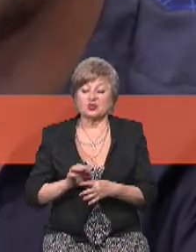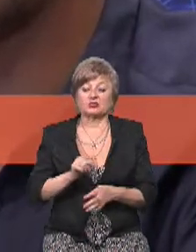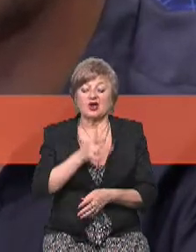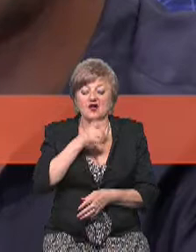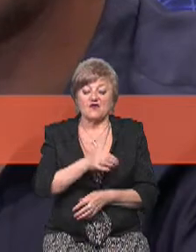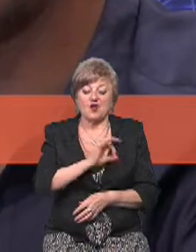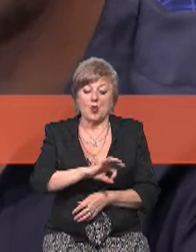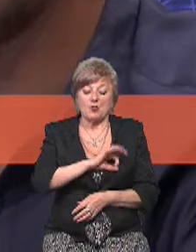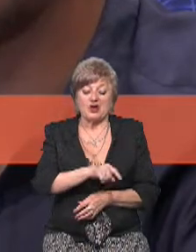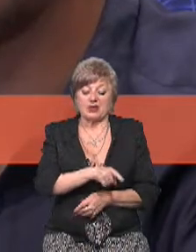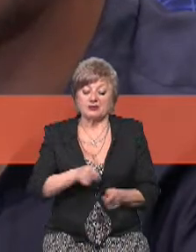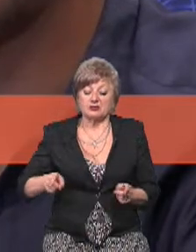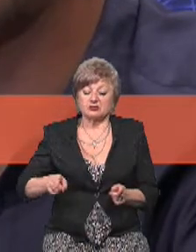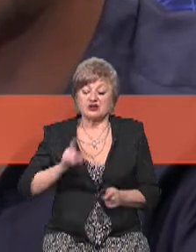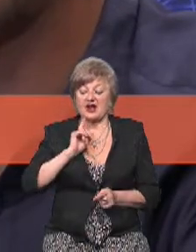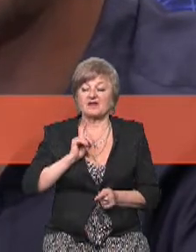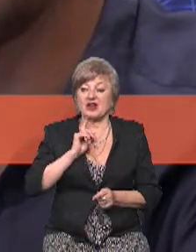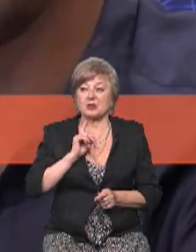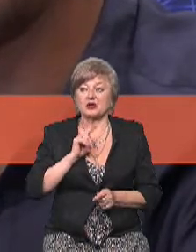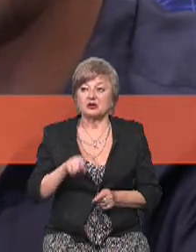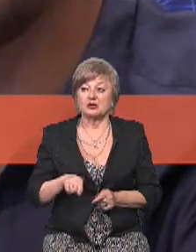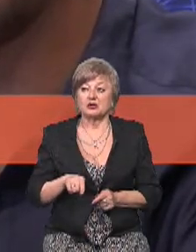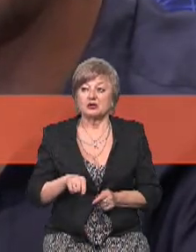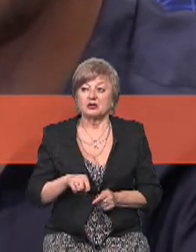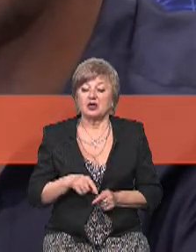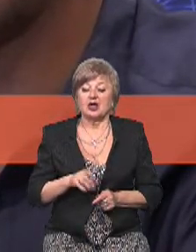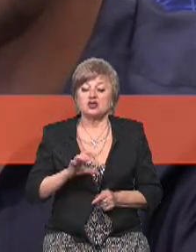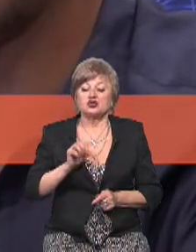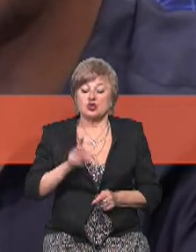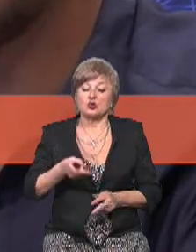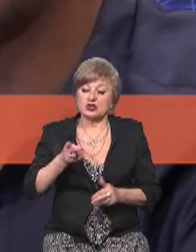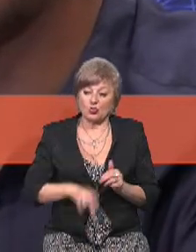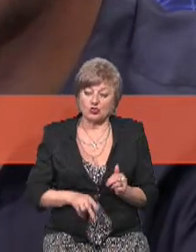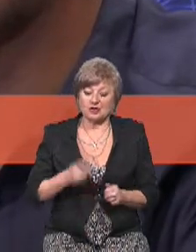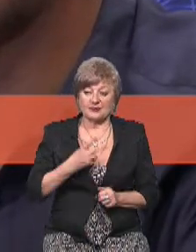період, тимчасовий порядок, він закінчився з 22-го.